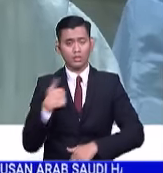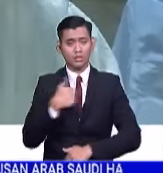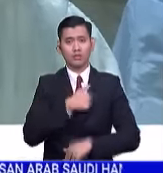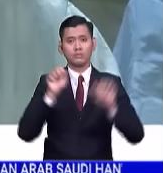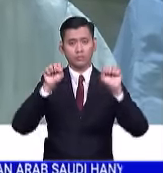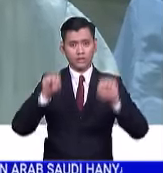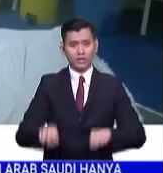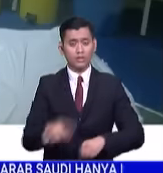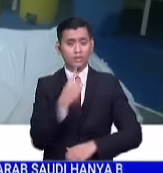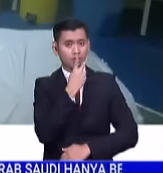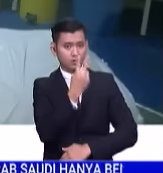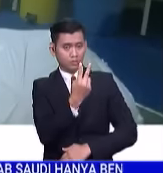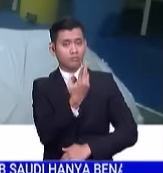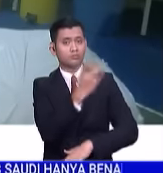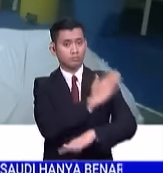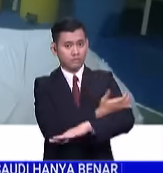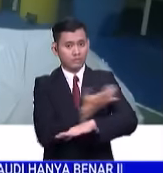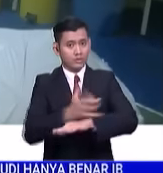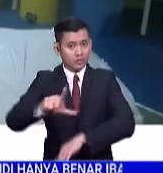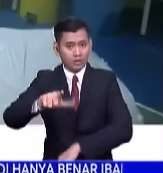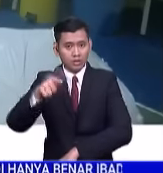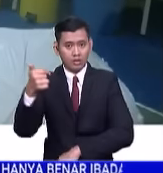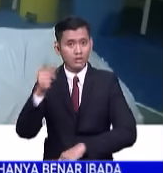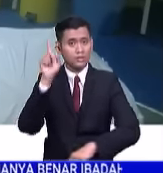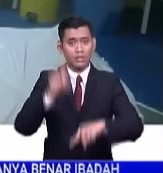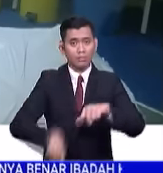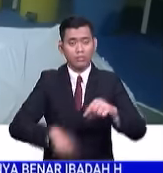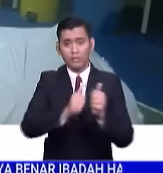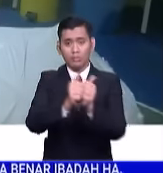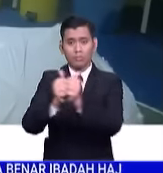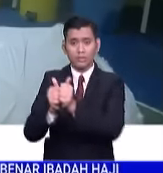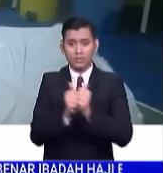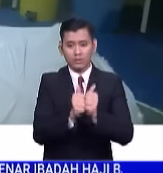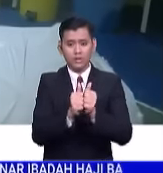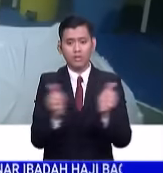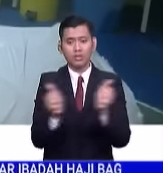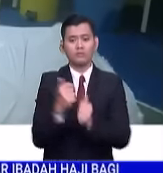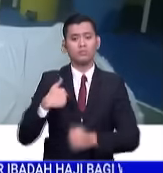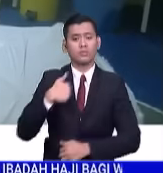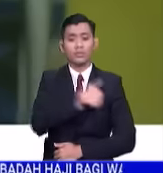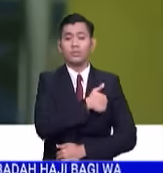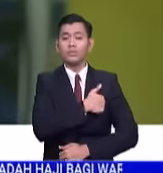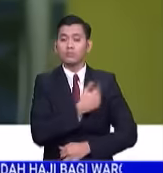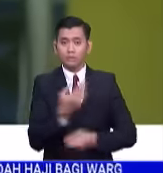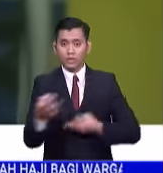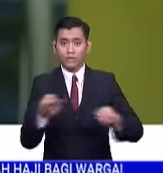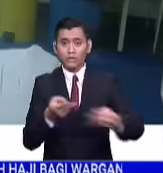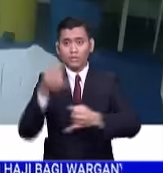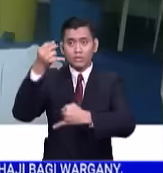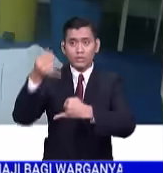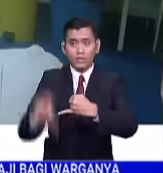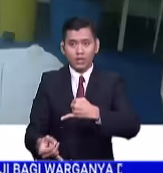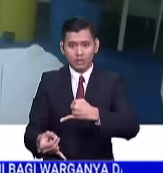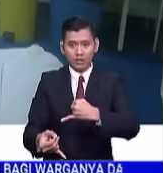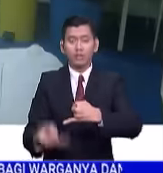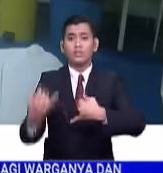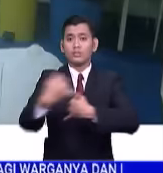waris, kepada ahli keluarga dan waris yang lain yang tidak dapat bersama dengan kita bagi pengurusan akhir di Jabatan Forensik Hospital Sungai